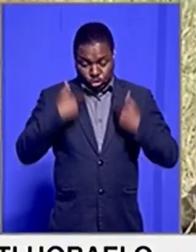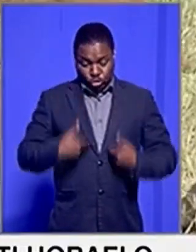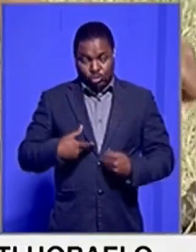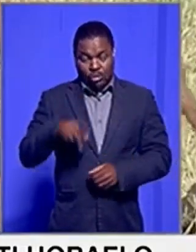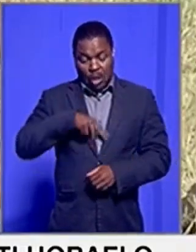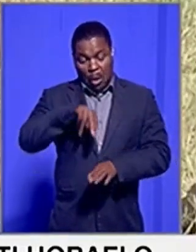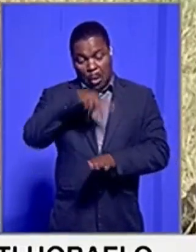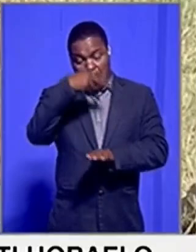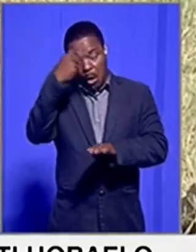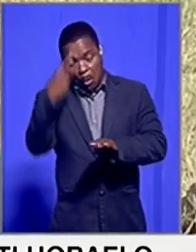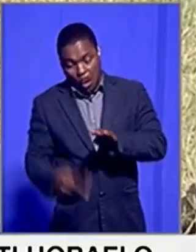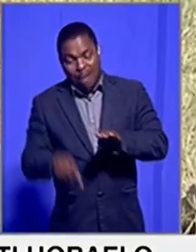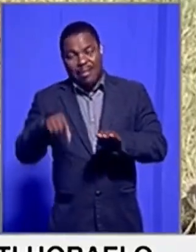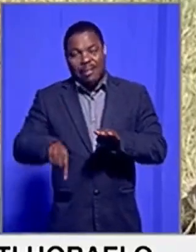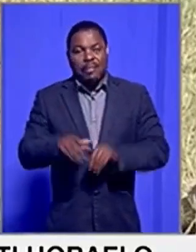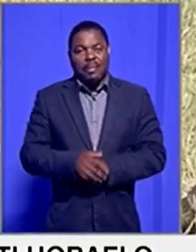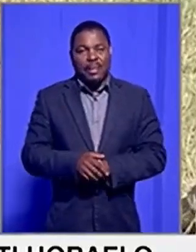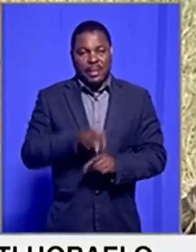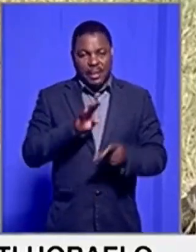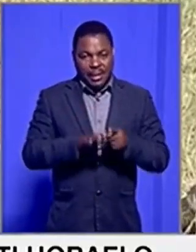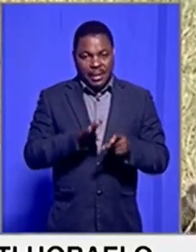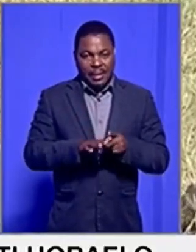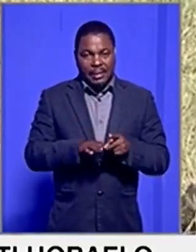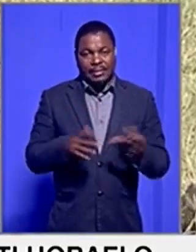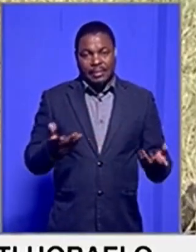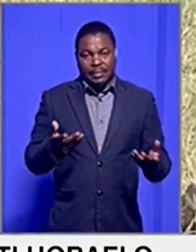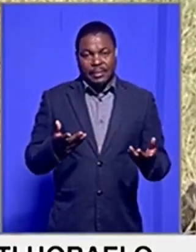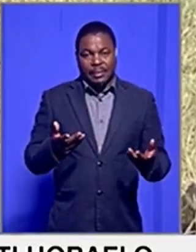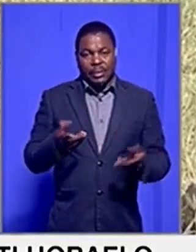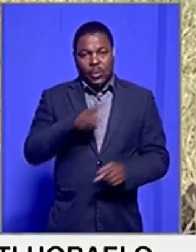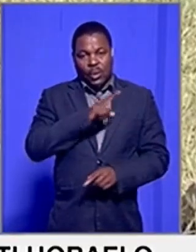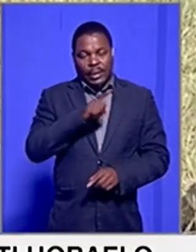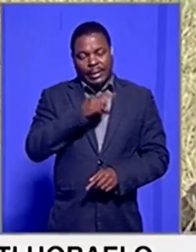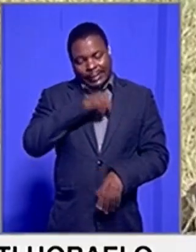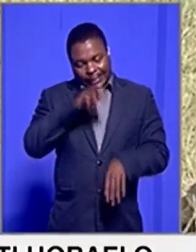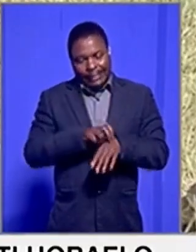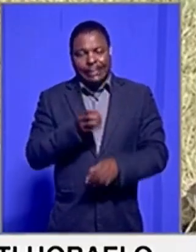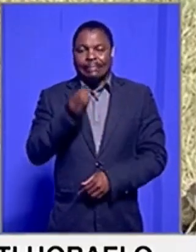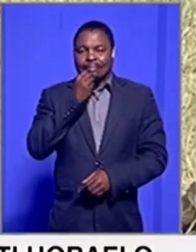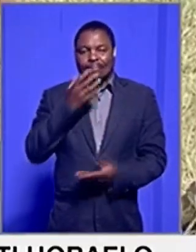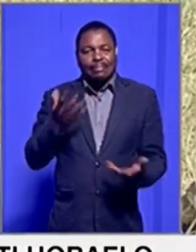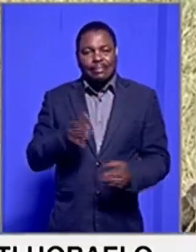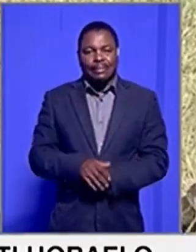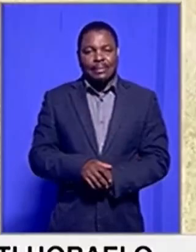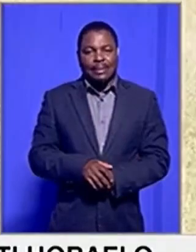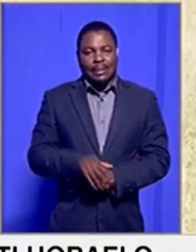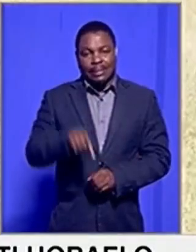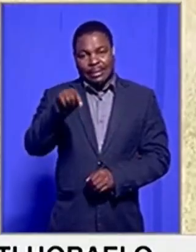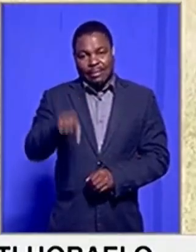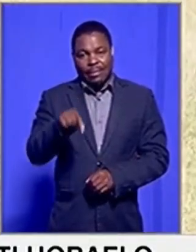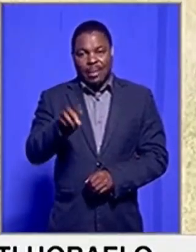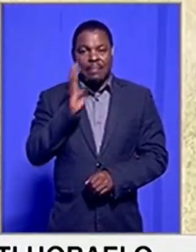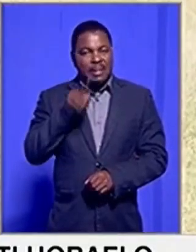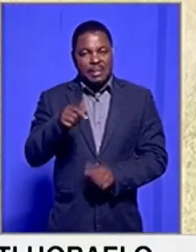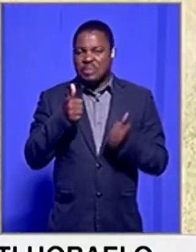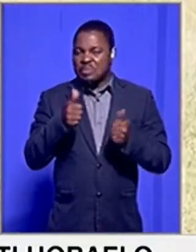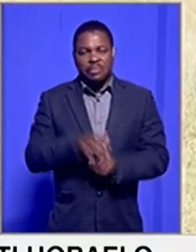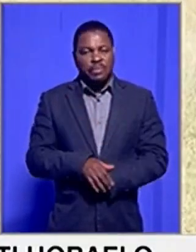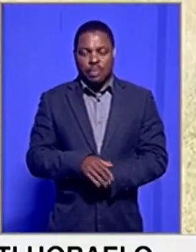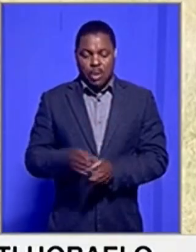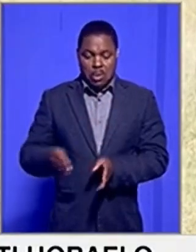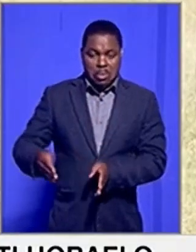ra wela mo teng mono. Mara re hela ra goga. A ke re batla go ja. Mara metsi a wa ga shapa.